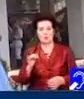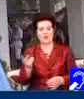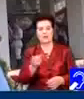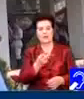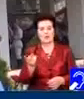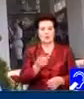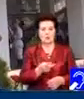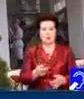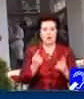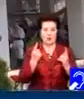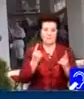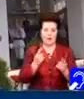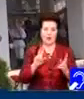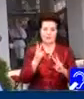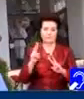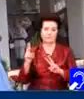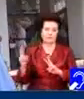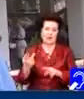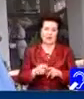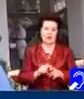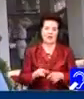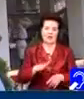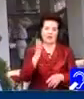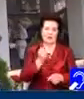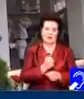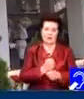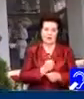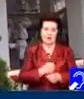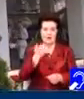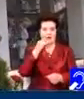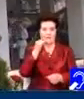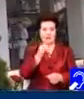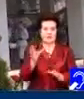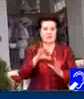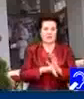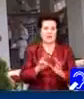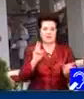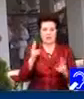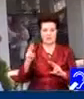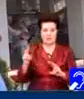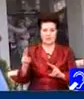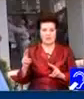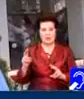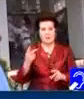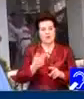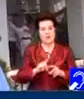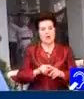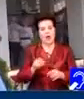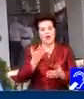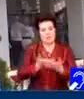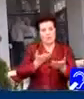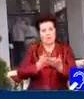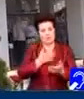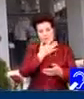doi mari titani coregrafii care au activat în Bălți în cadrul ansamblului Vântuleț au demonstrat de